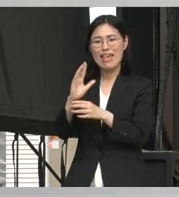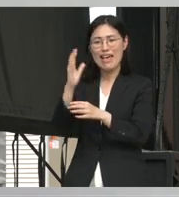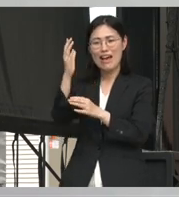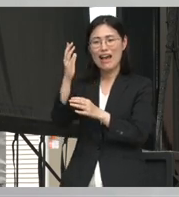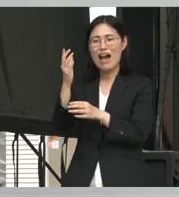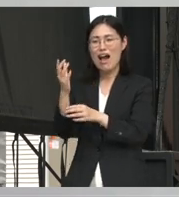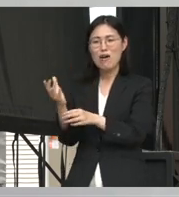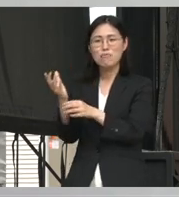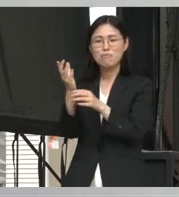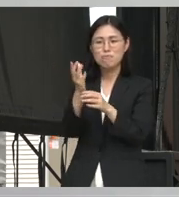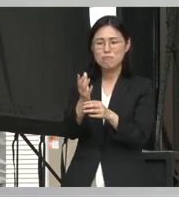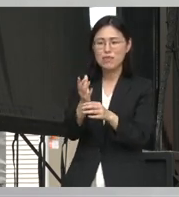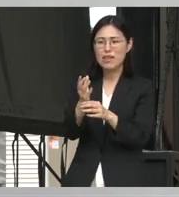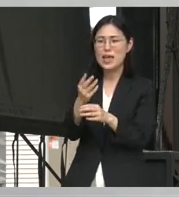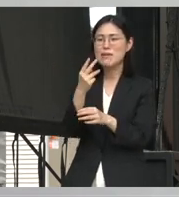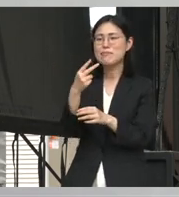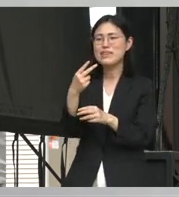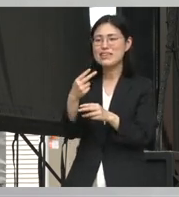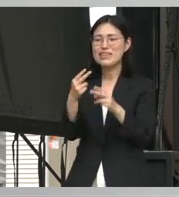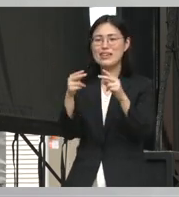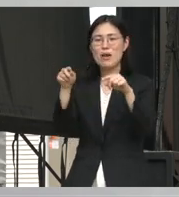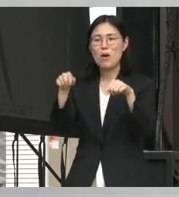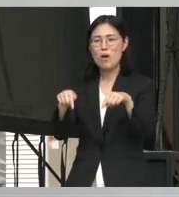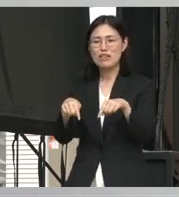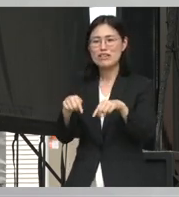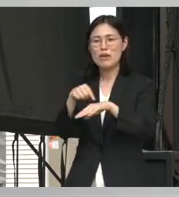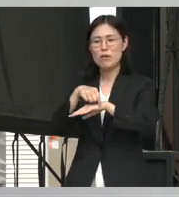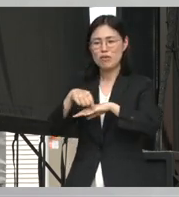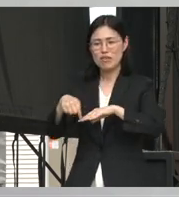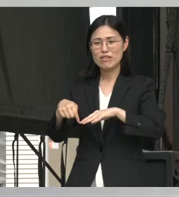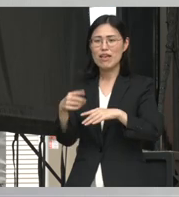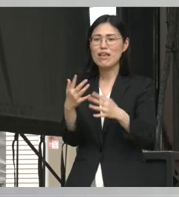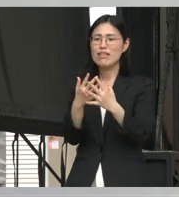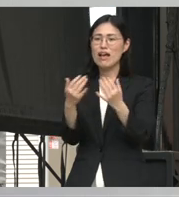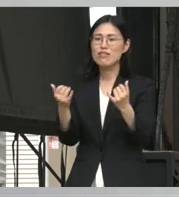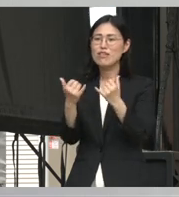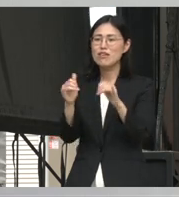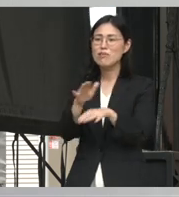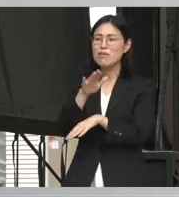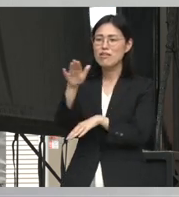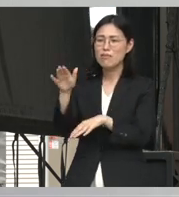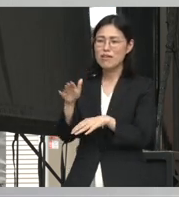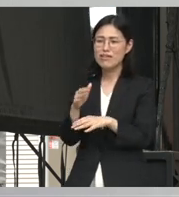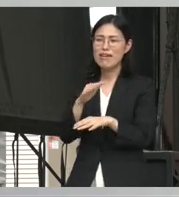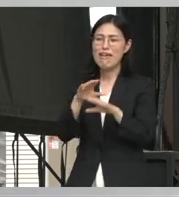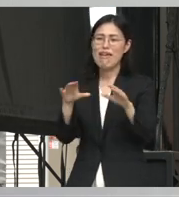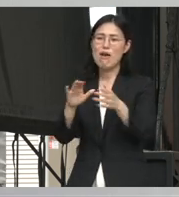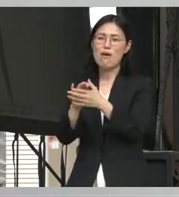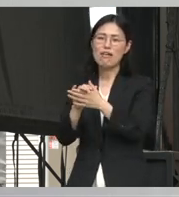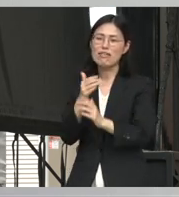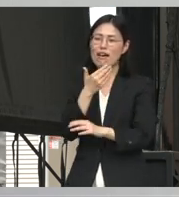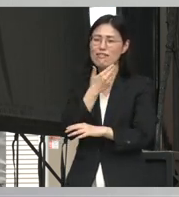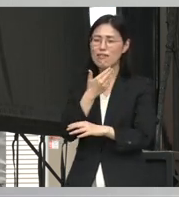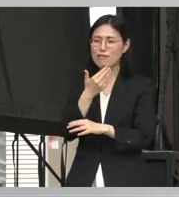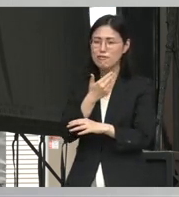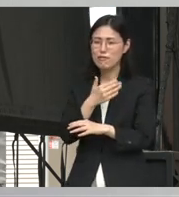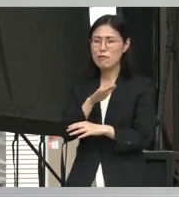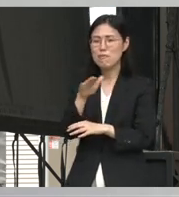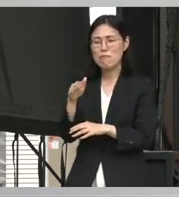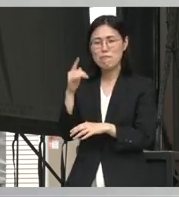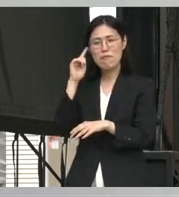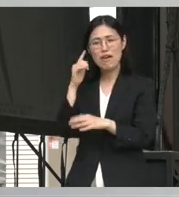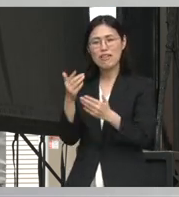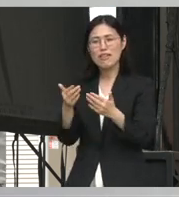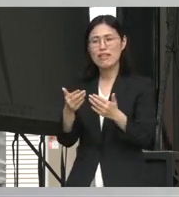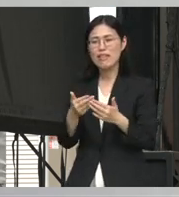セレブレーションを開催し、多くの方々に平和の大切さを知っていただき、後世に継承してまいり